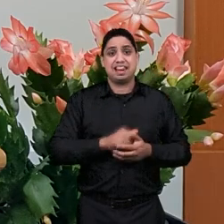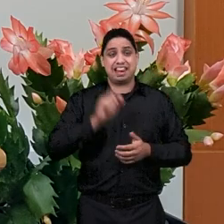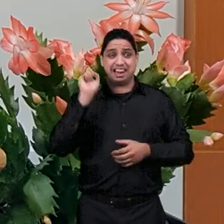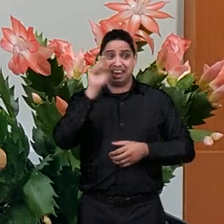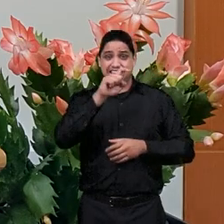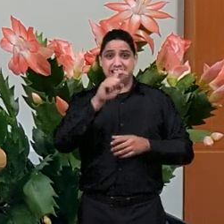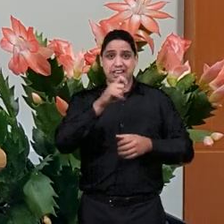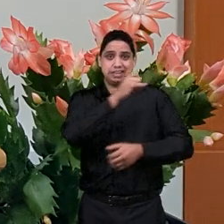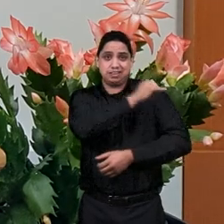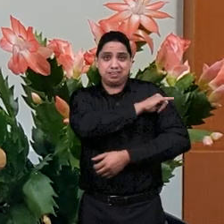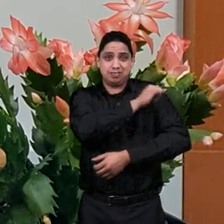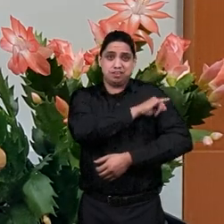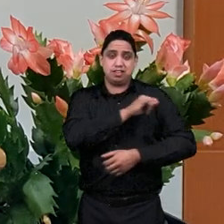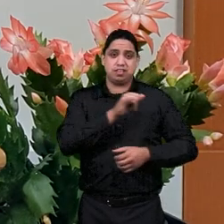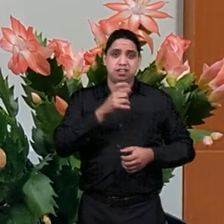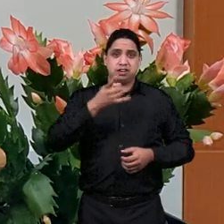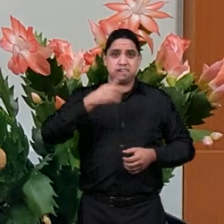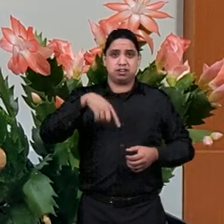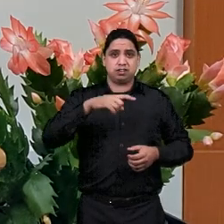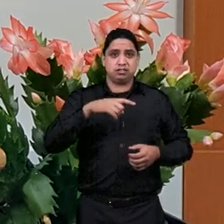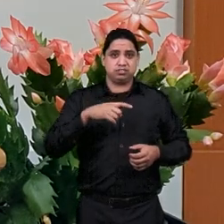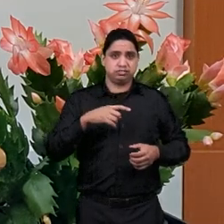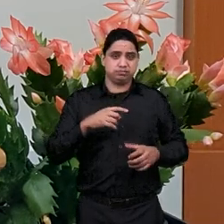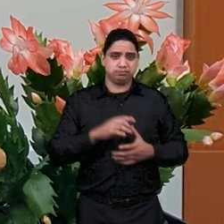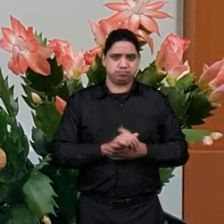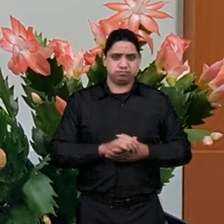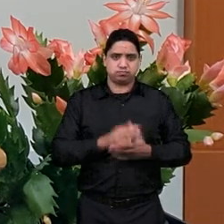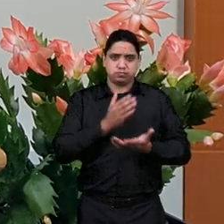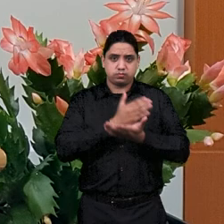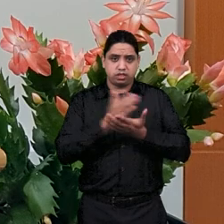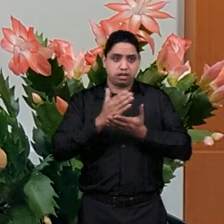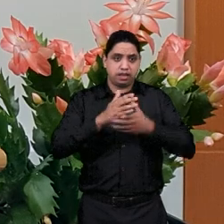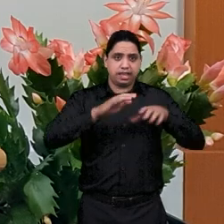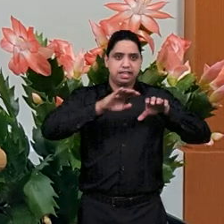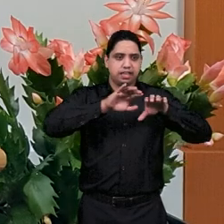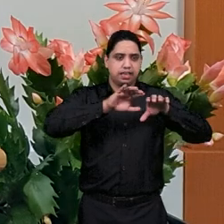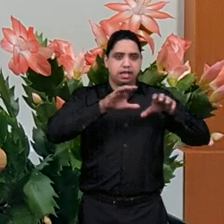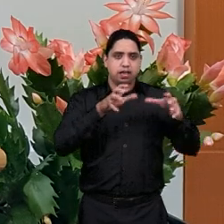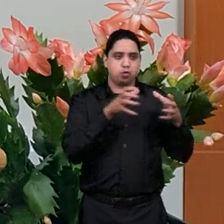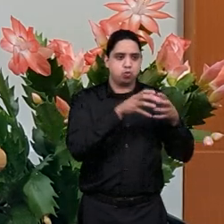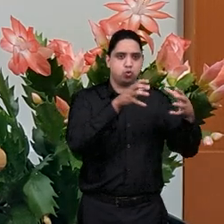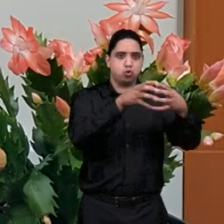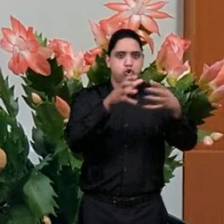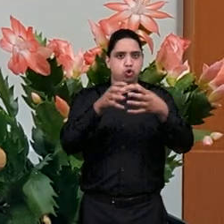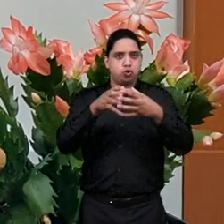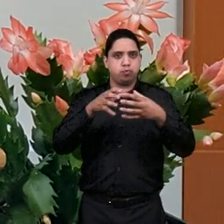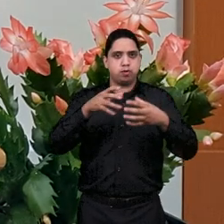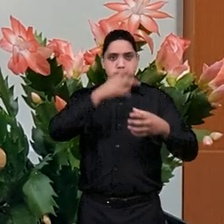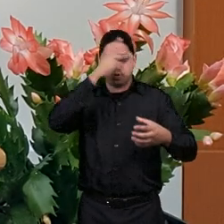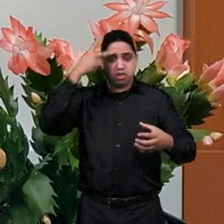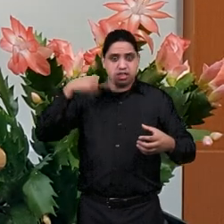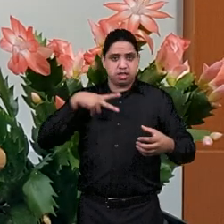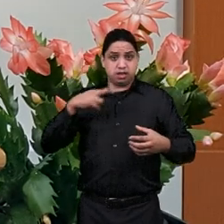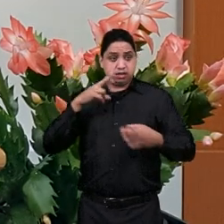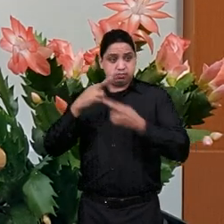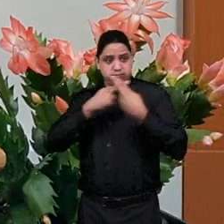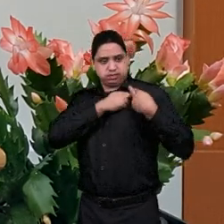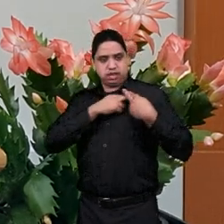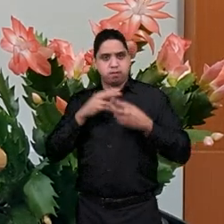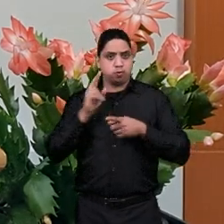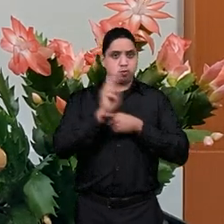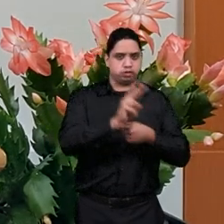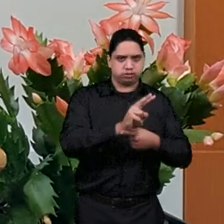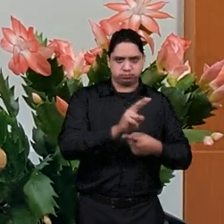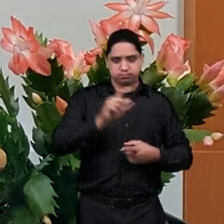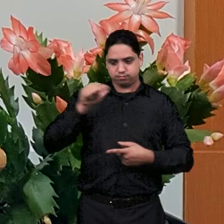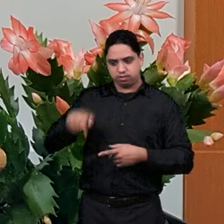avons déjà fait une deuxième ici, mais je veux dire aux frères et sœurs que rien ne va se perdre parce que nous sommes en train